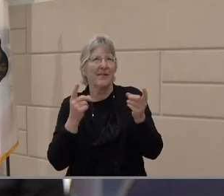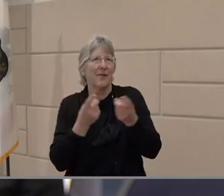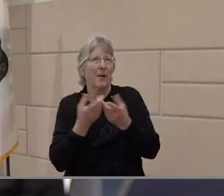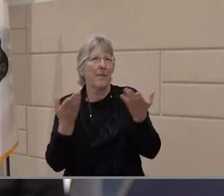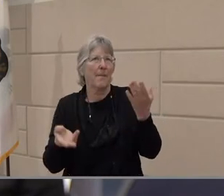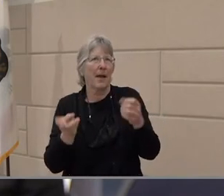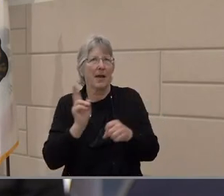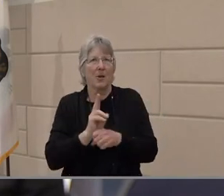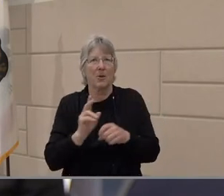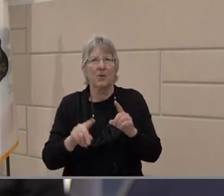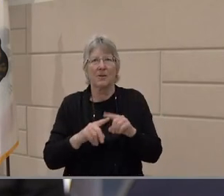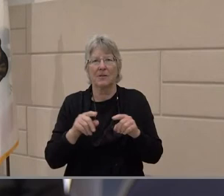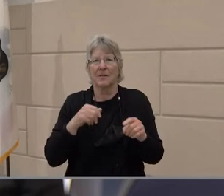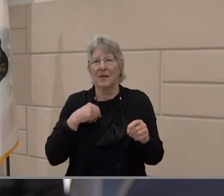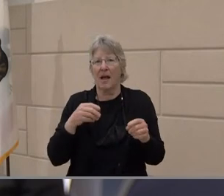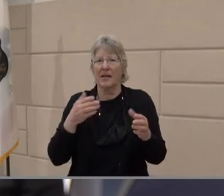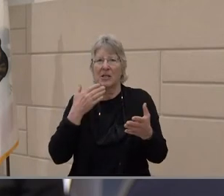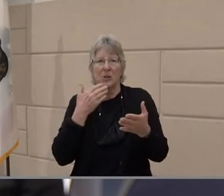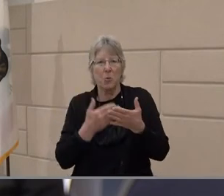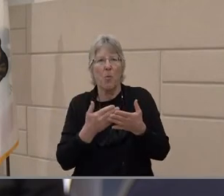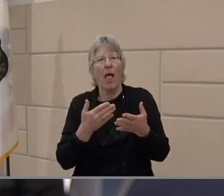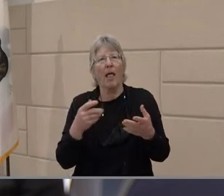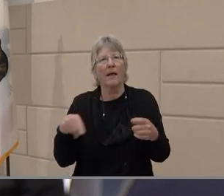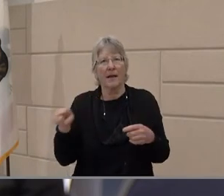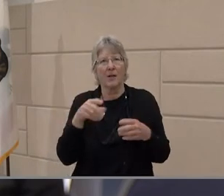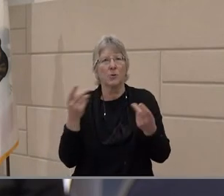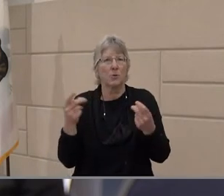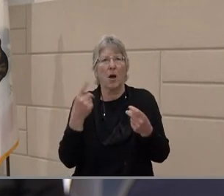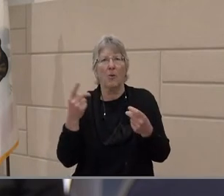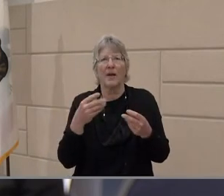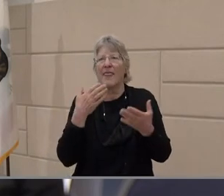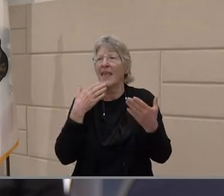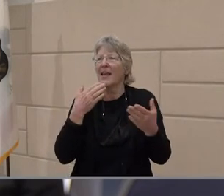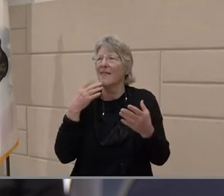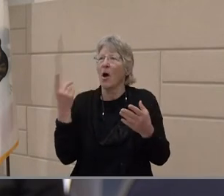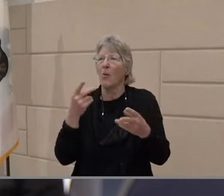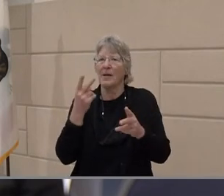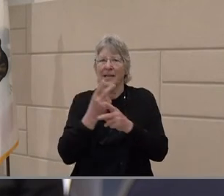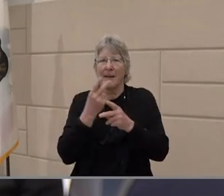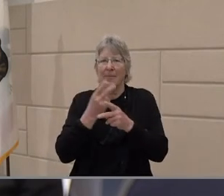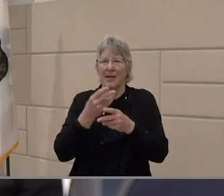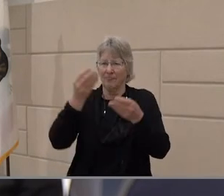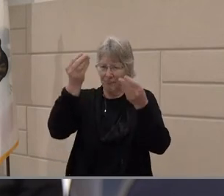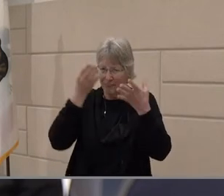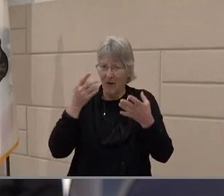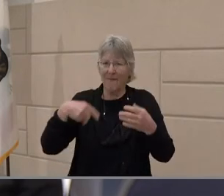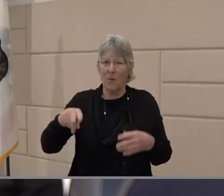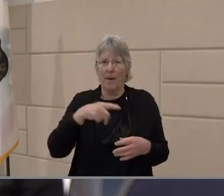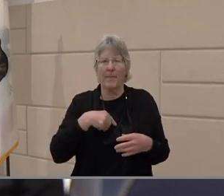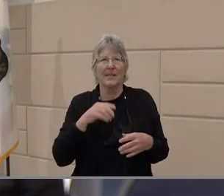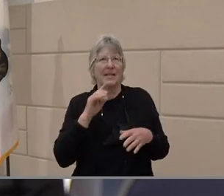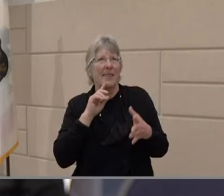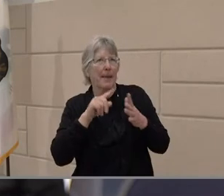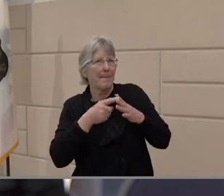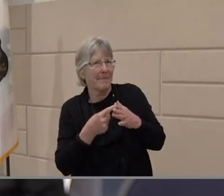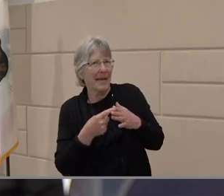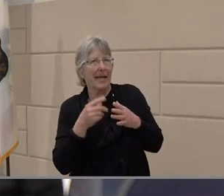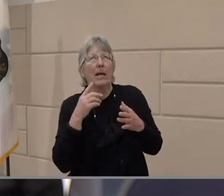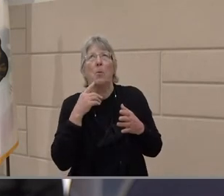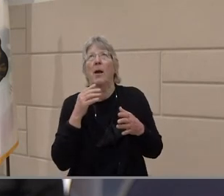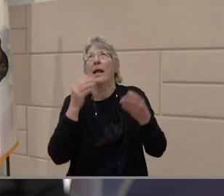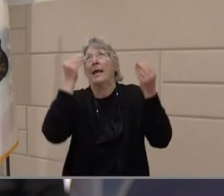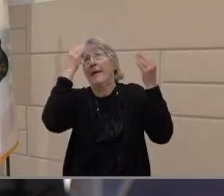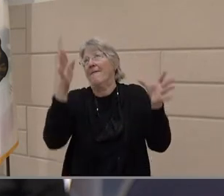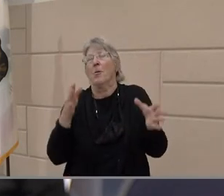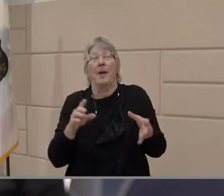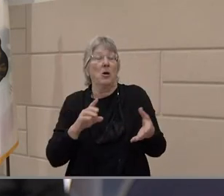อะไรกับบานปลาดิคิมส้มออกุนตะเลได้ลูกใส่ตายตายเพราะเปอร์เมียนม